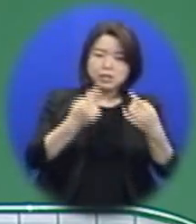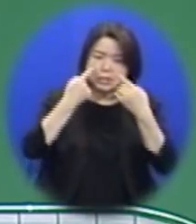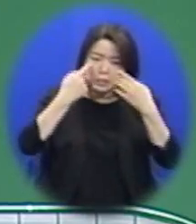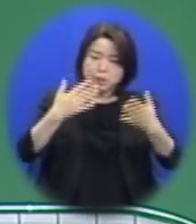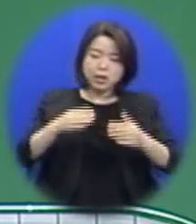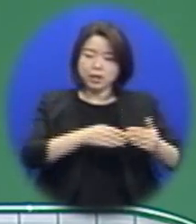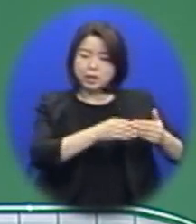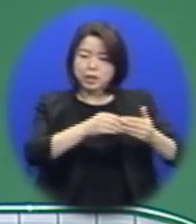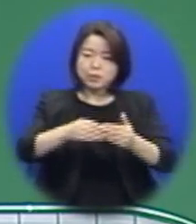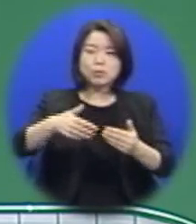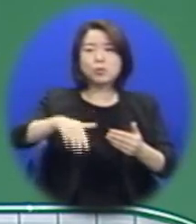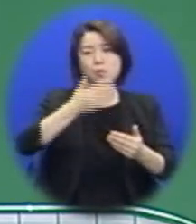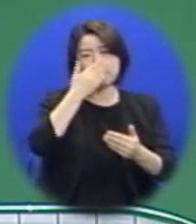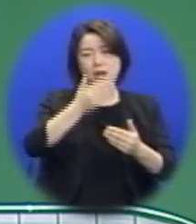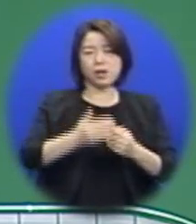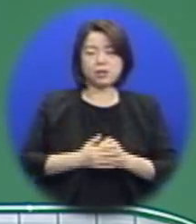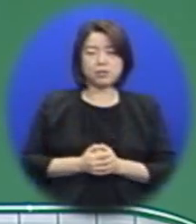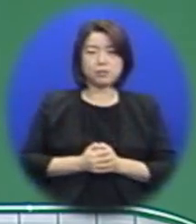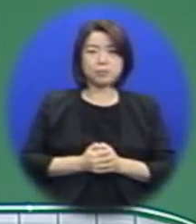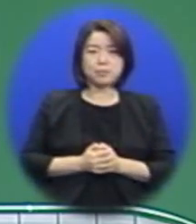인도하실 수 있어요.